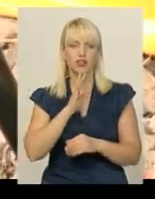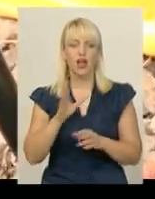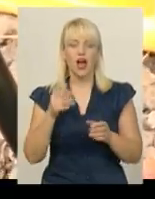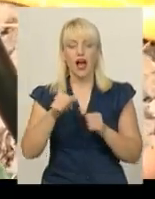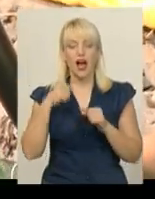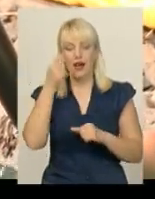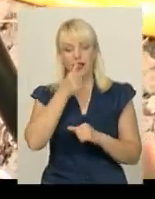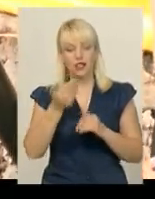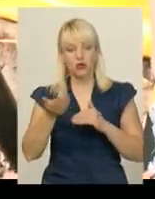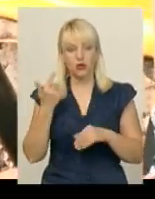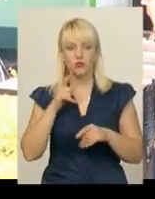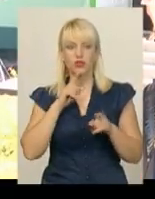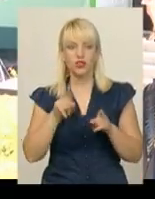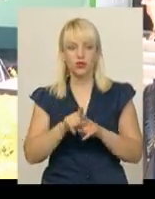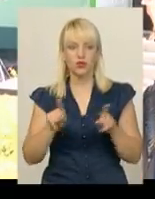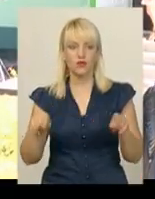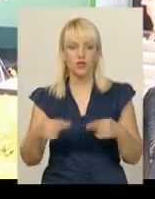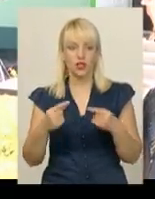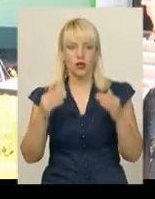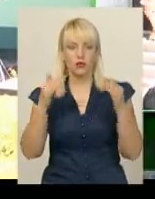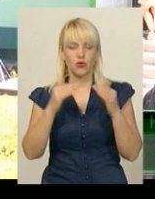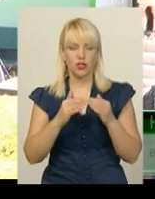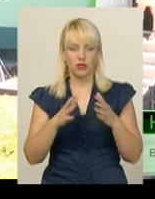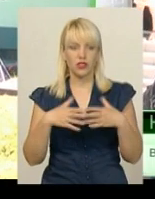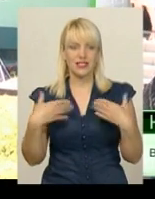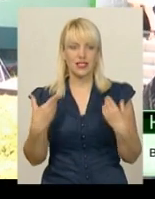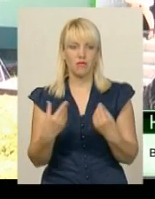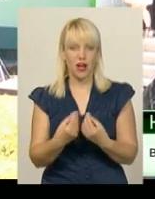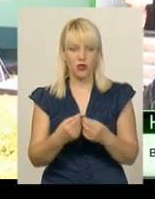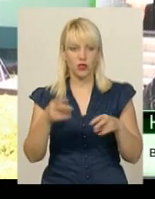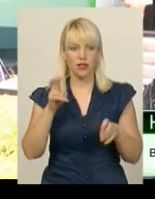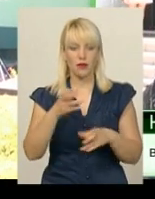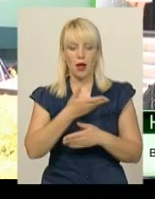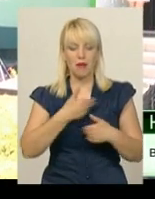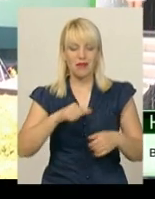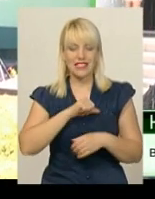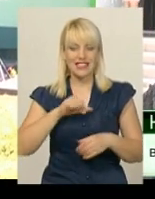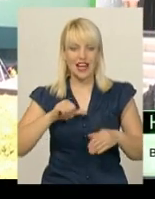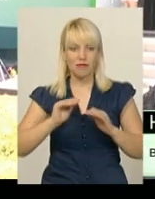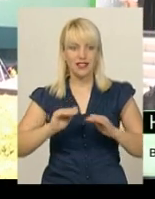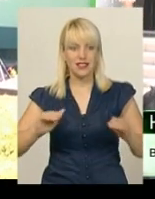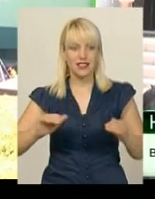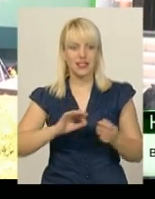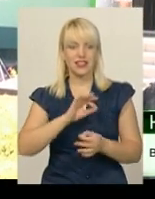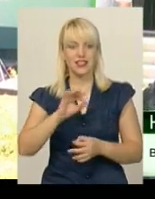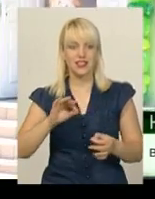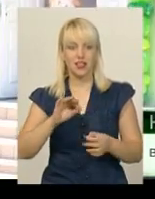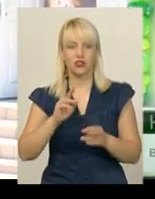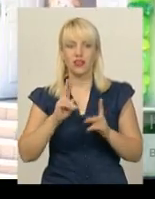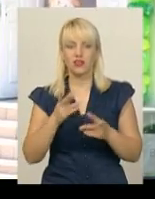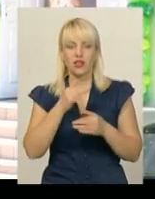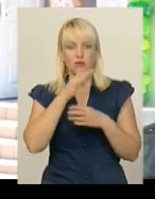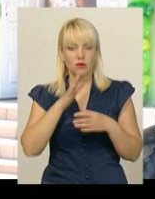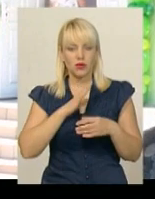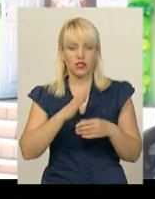створили будинок сімейного типу. Ми самі діти-сироти, і якось не складалося сімейне життя.